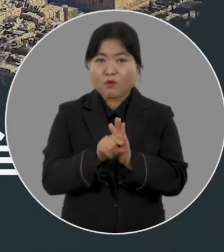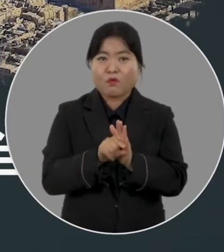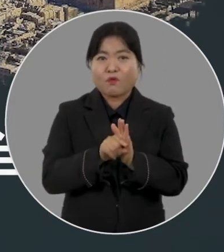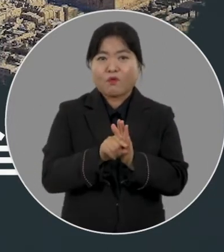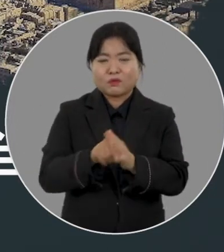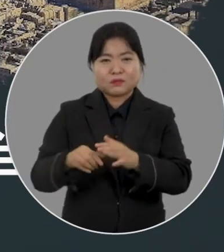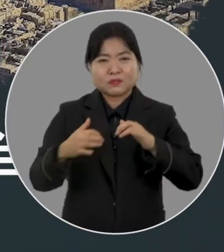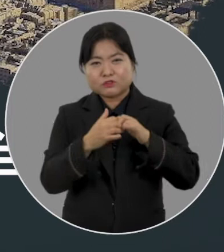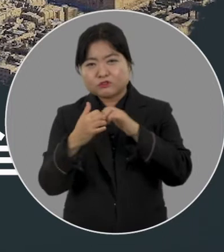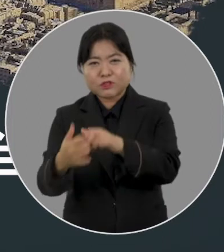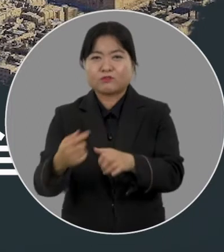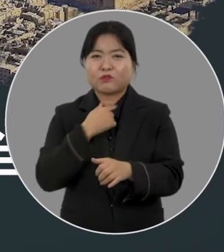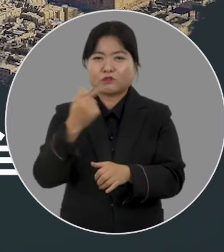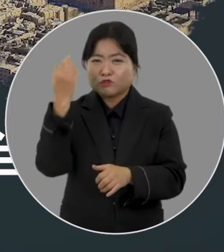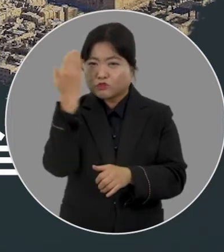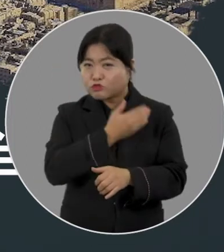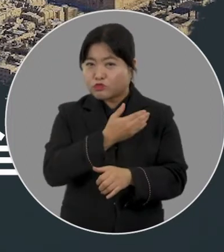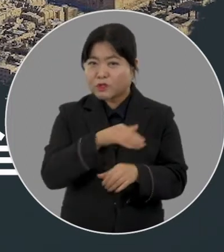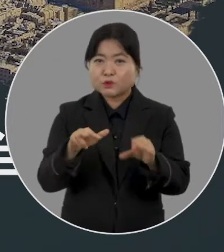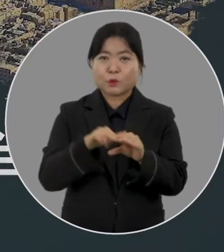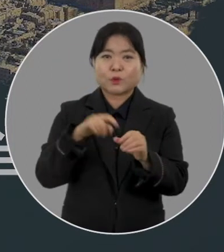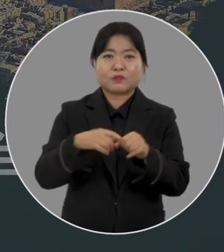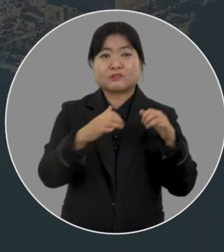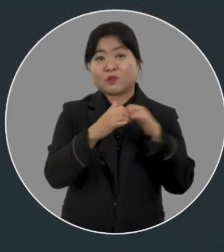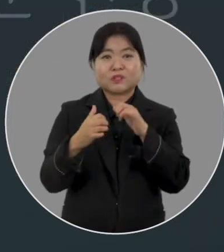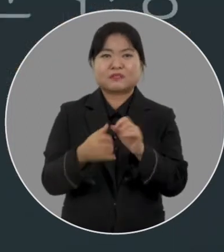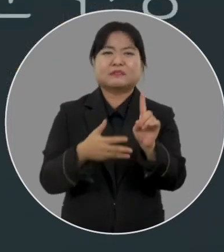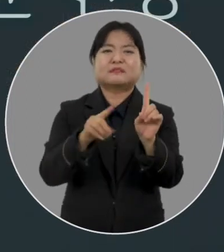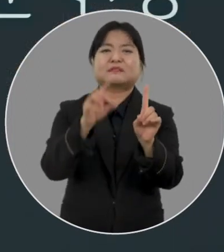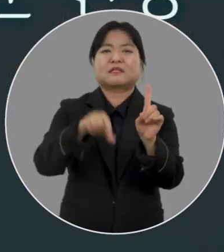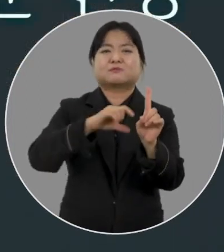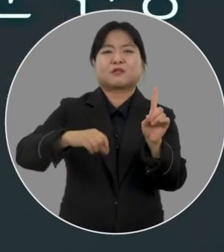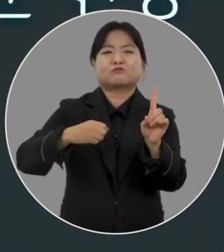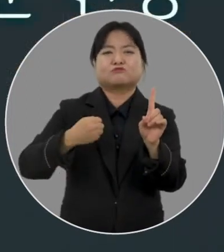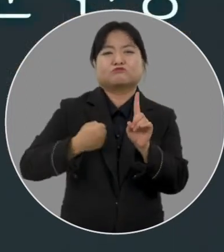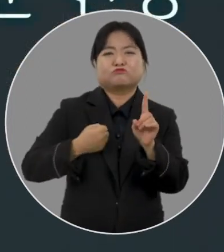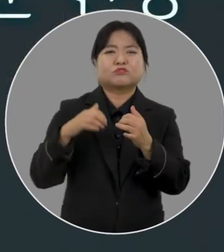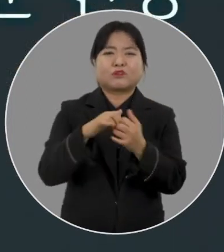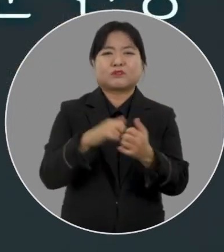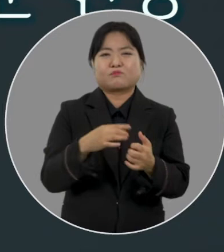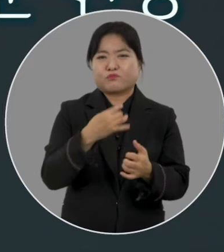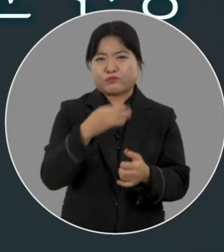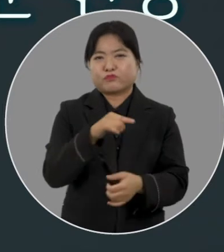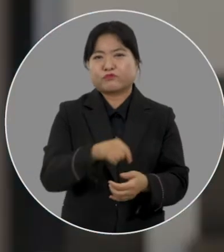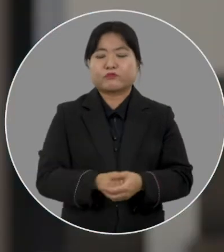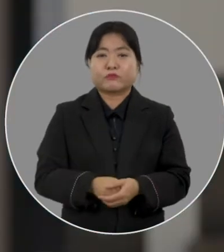이제 진출했던 순수한 어떤 종교적 전쟁은 1차 십자군 전쟁